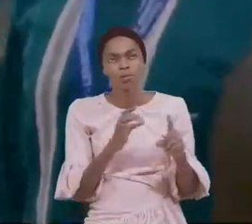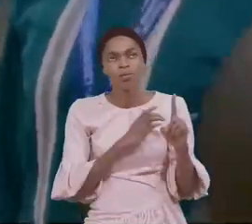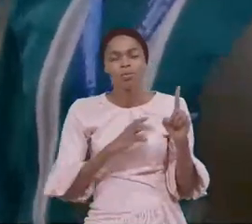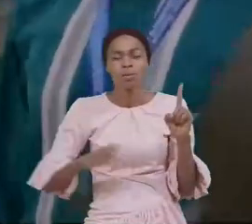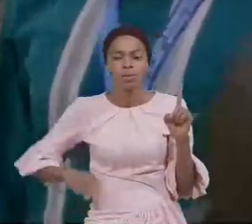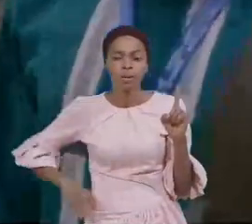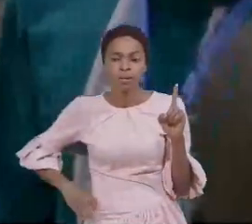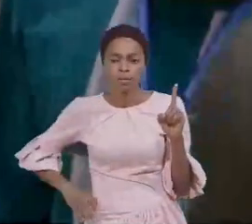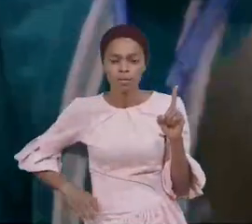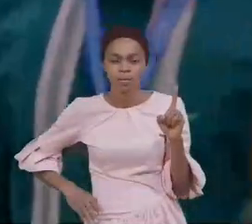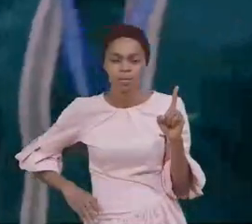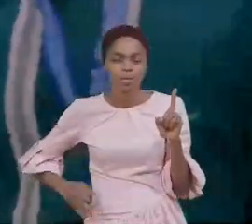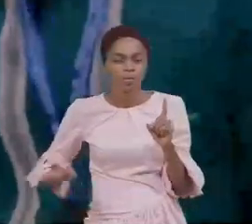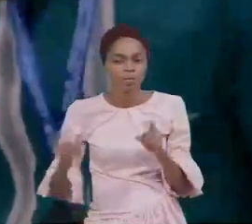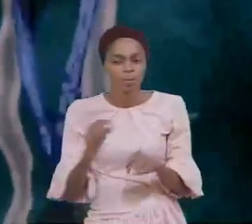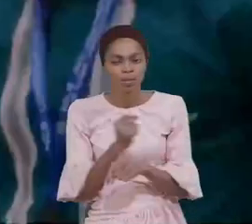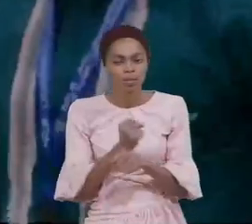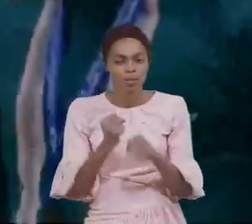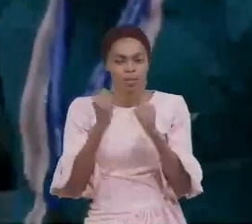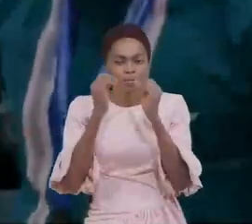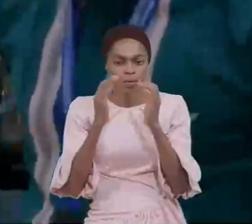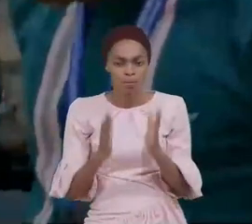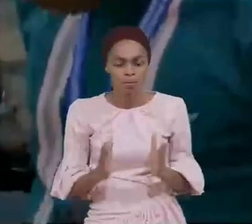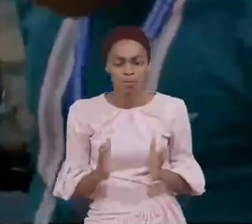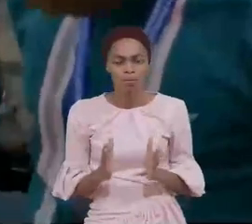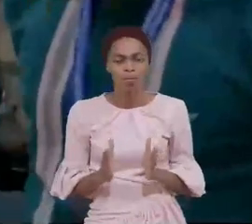avec Christ, le Sauveur.